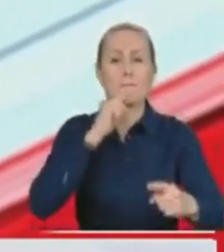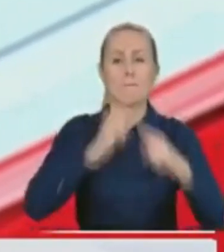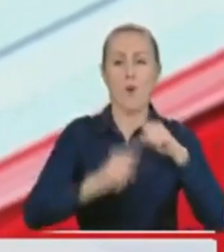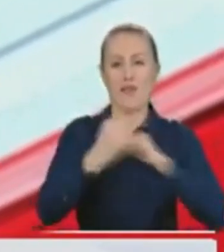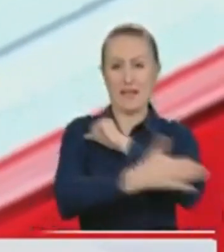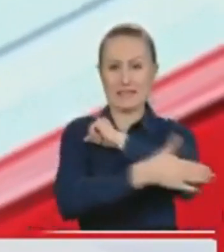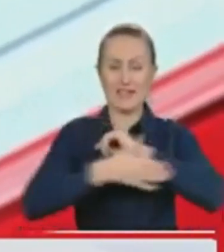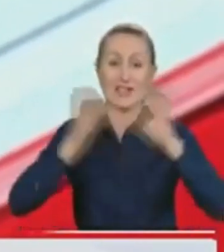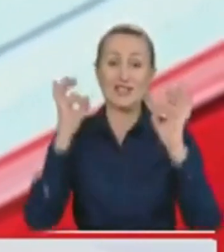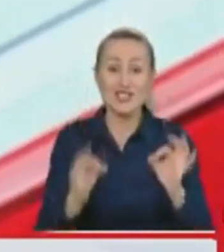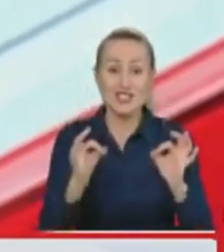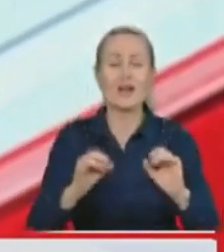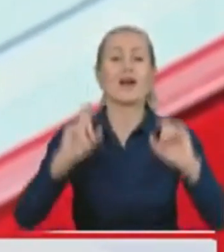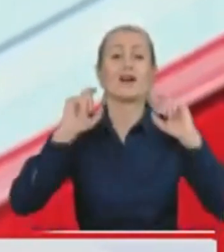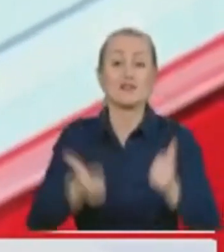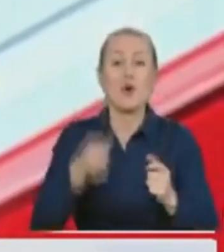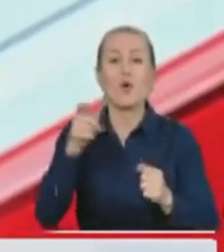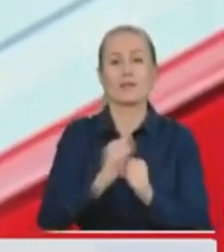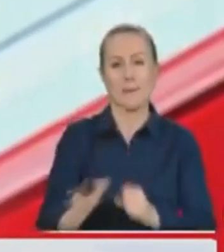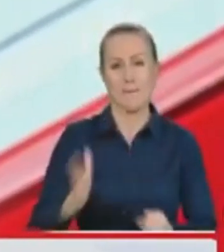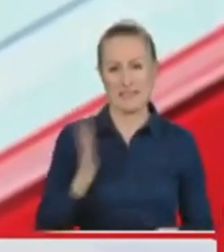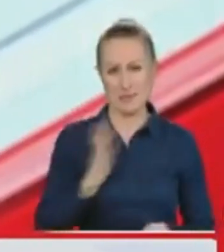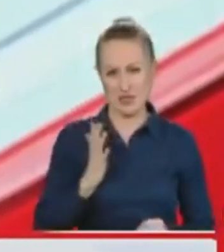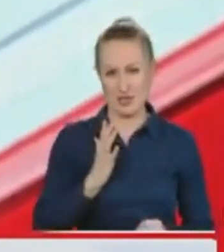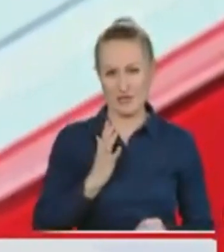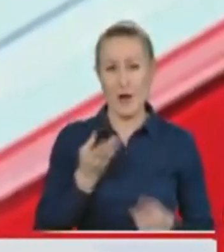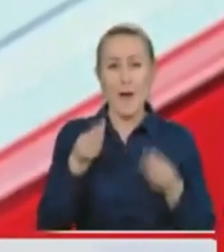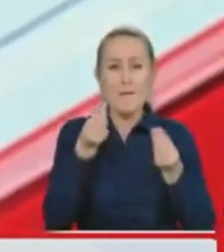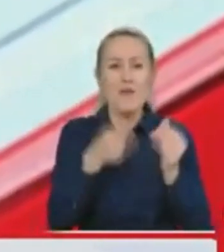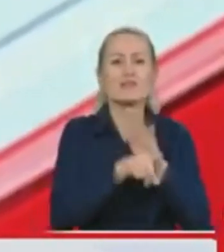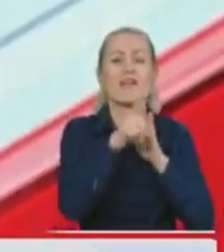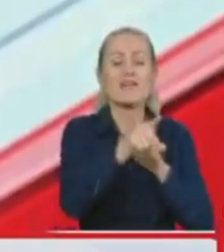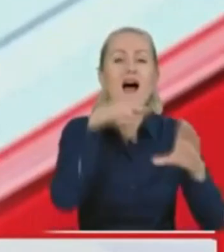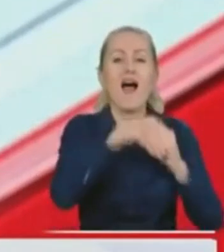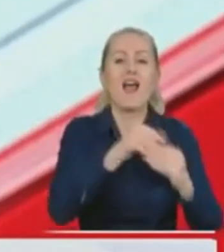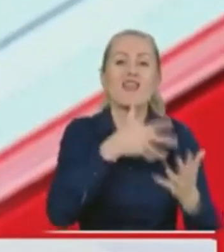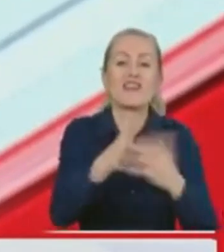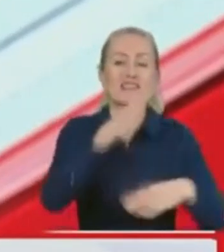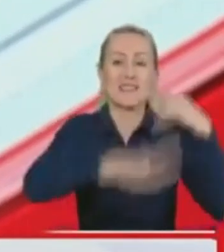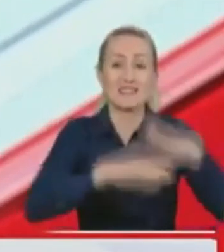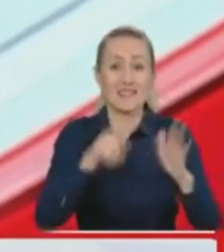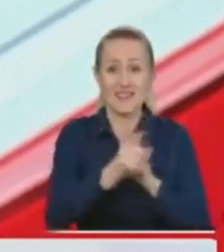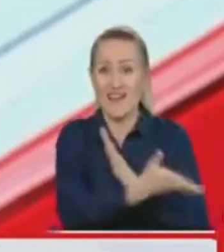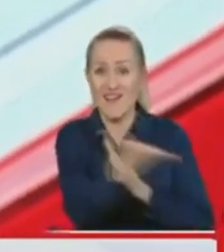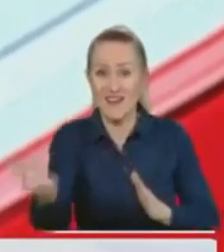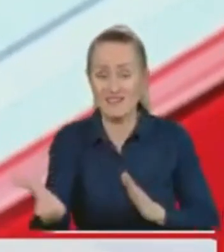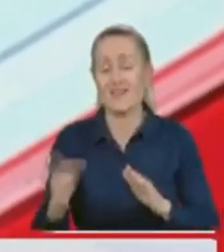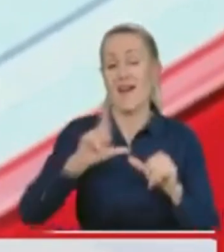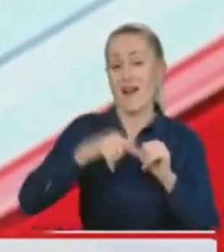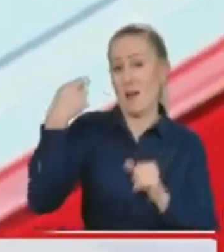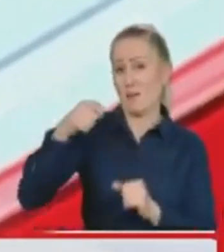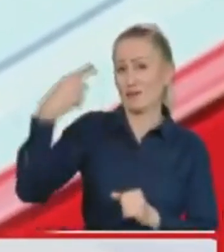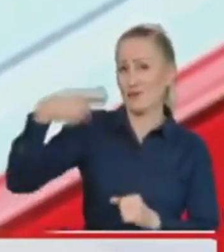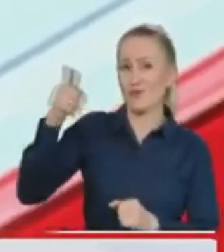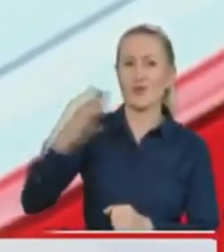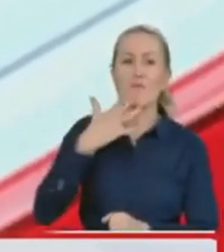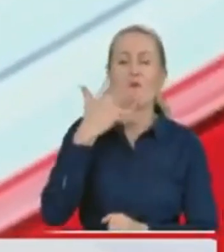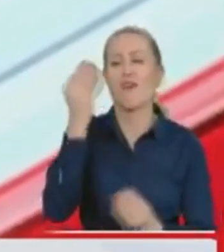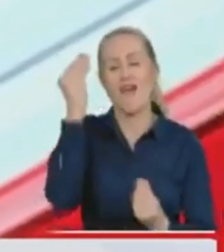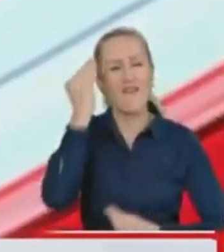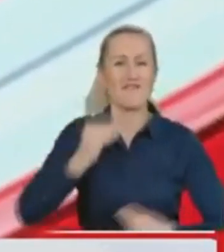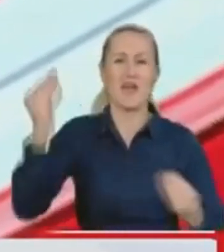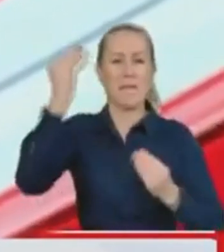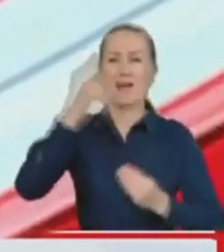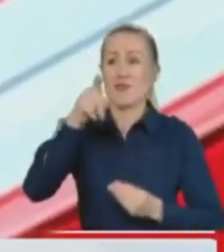що зовнішня політика це сьогодні передусім безпека. Гроші на інвестиції, гроші для вас. На жаль, президент Дуда говорить